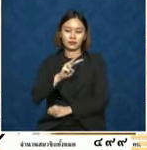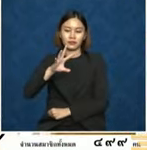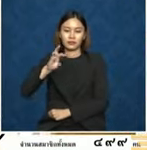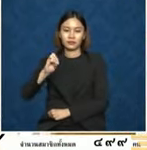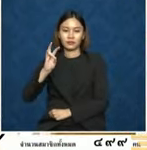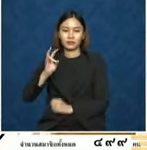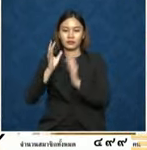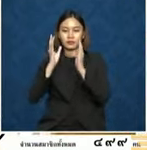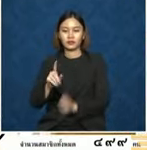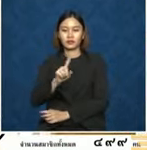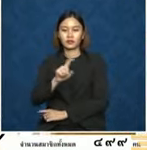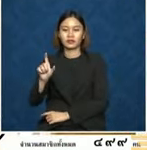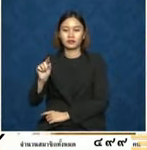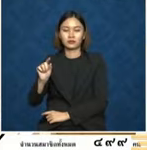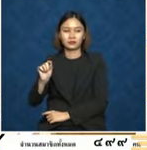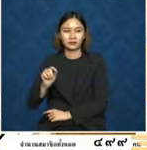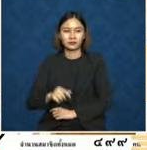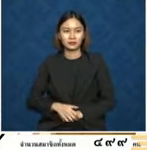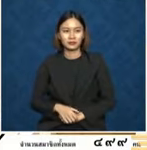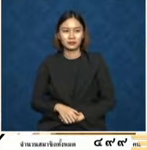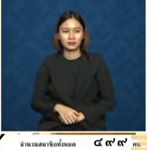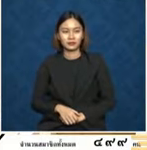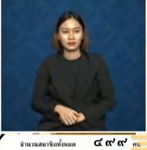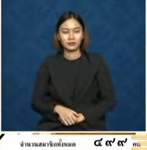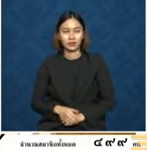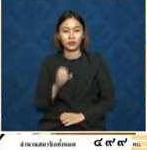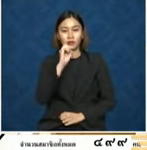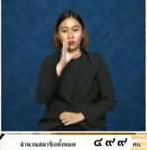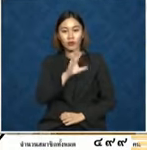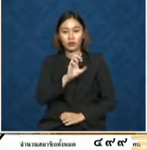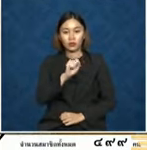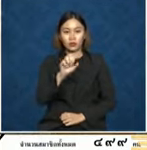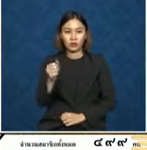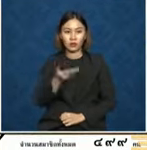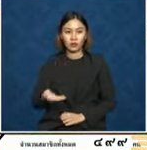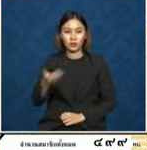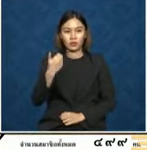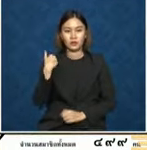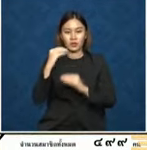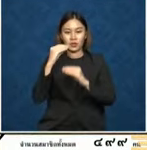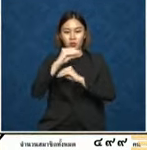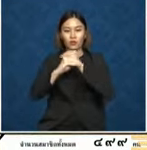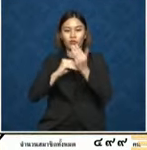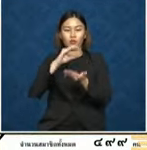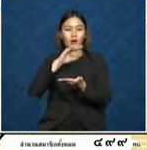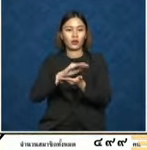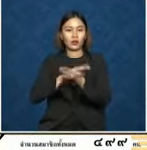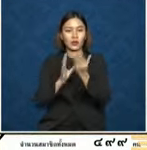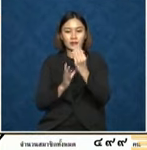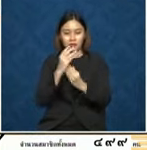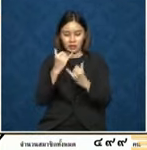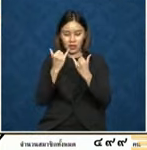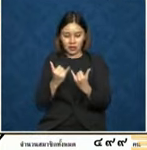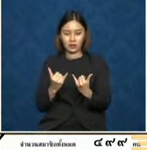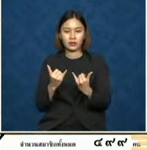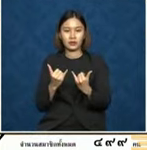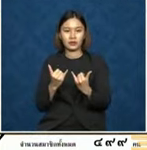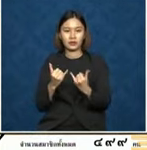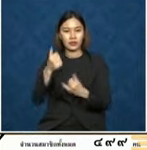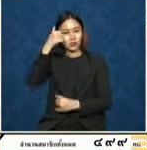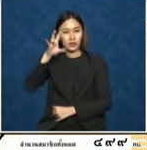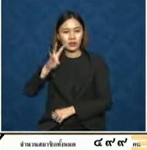ครับ120ท่านนะครับแล้วก็เรียนท่านสมาชิกด้วยว่าจะมีโครงการ School in Parliament ตลอดทั้งสัปดาห์เลยนะครับก็ถ้า